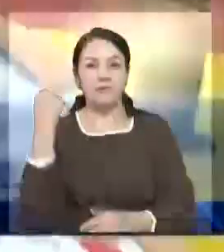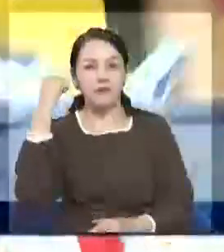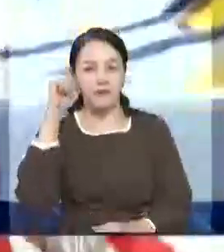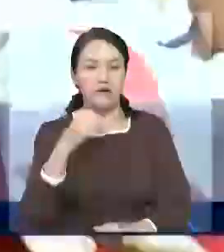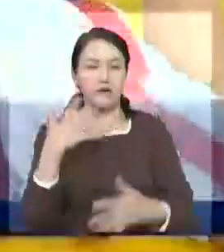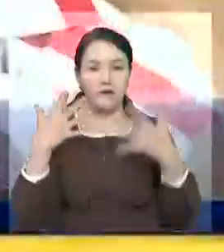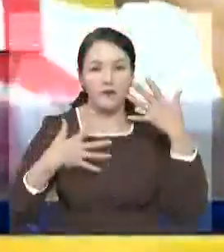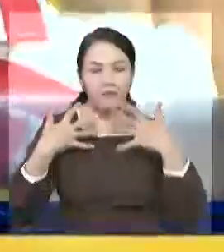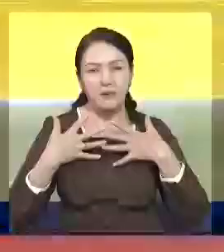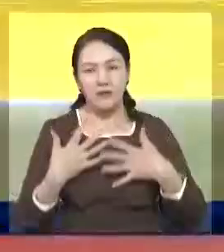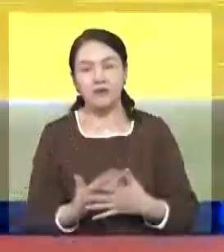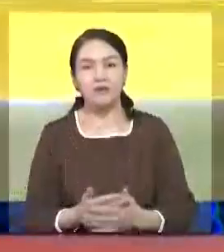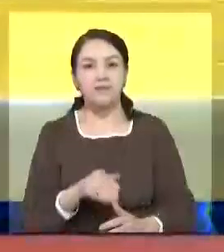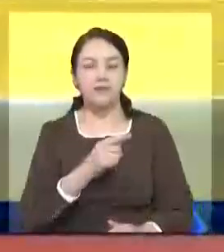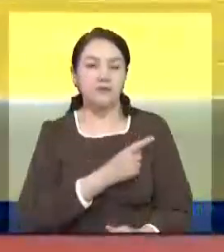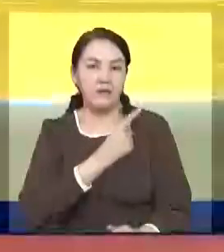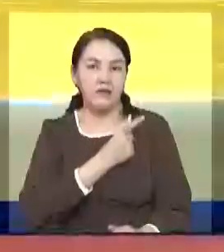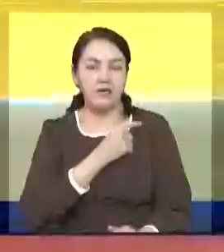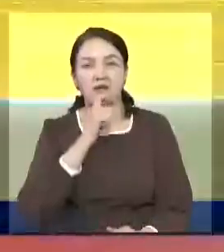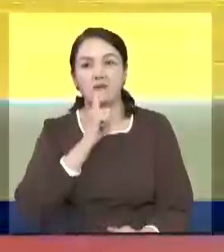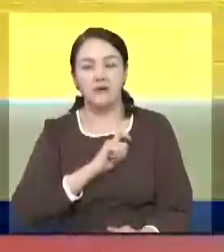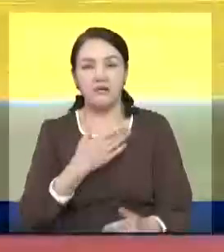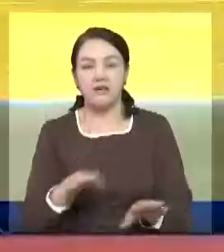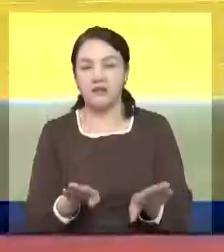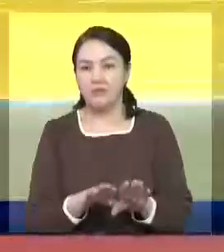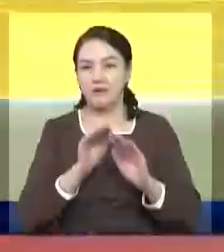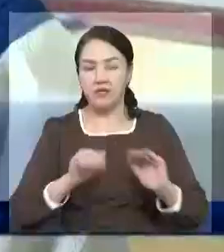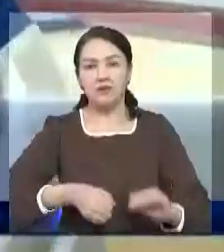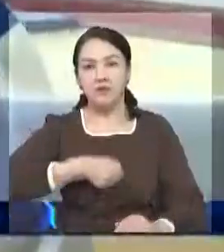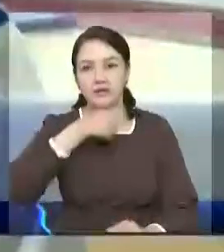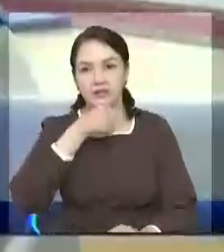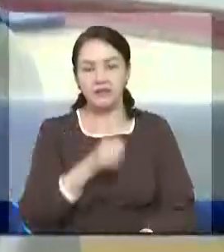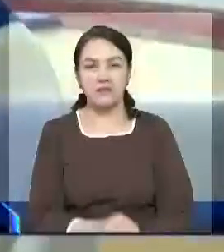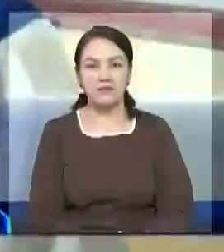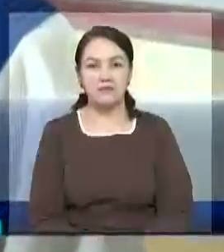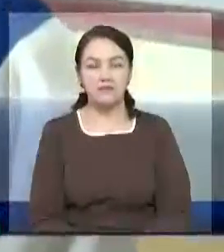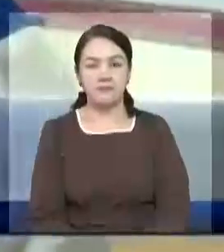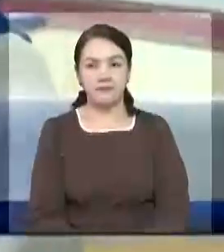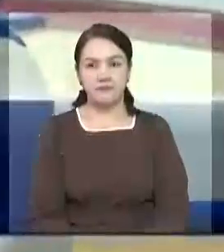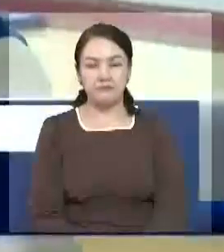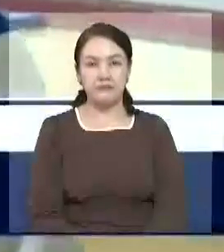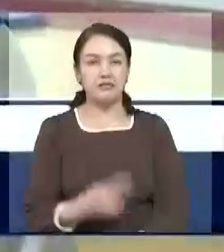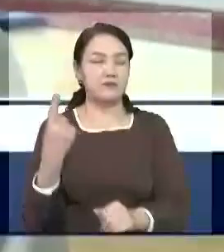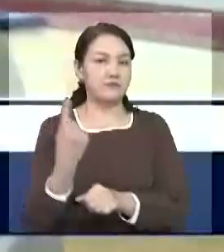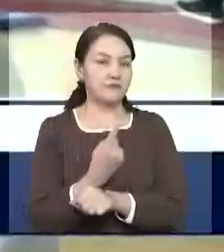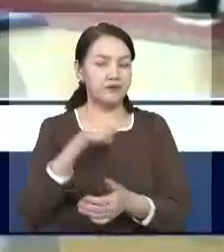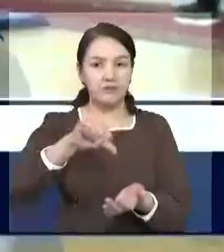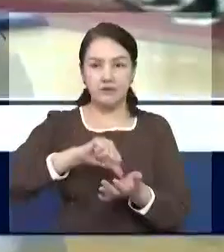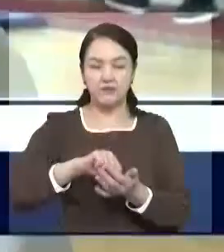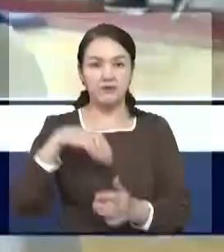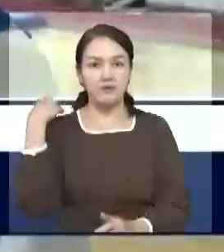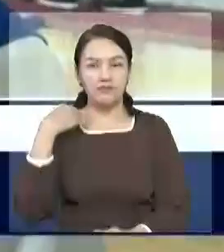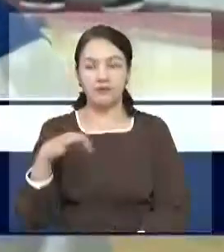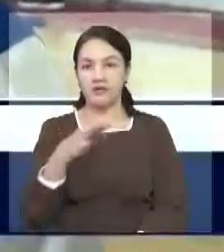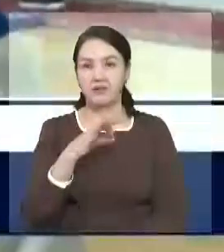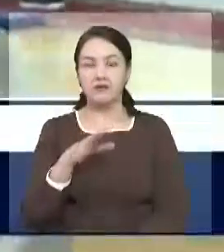эмоции и не по годам зрелое мастерство. А в воскресенье за победу боролись ребята постарше. Я впервые участвовал в соревнованиях в Актюбинской